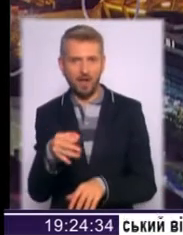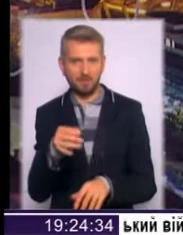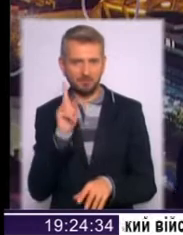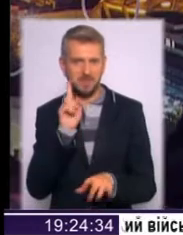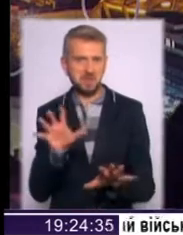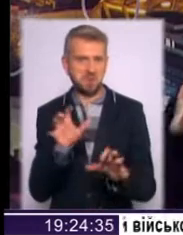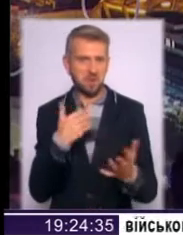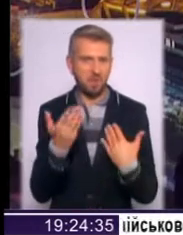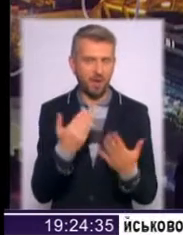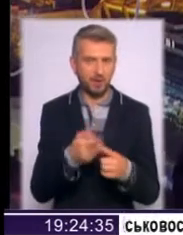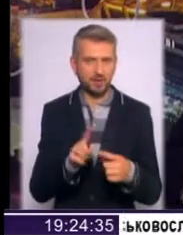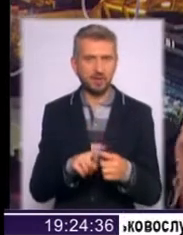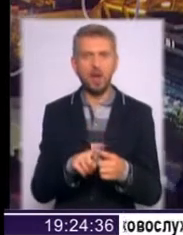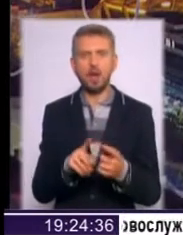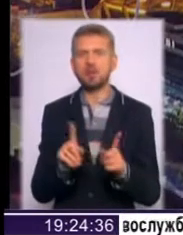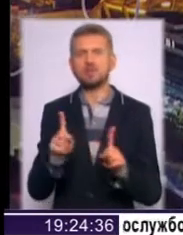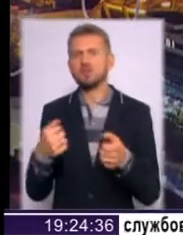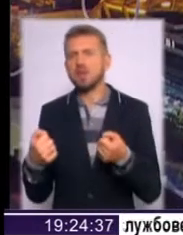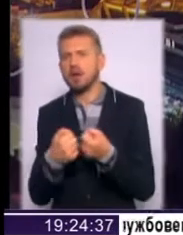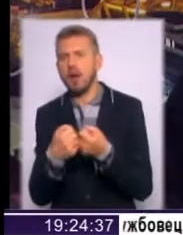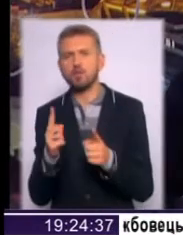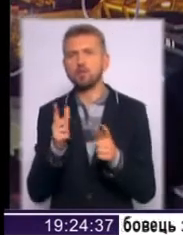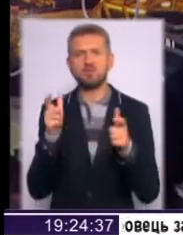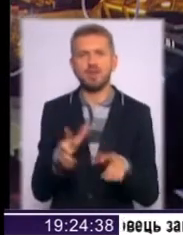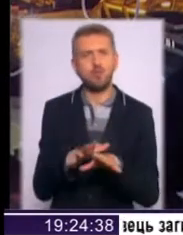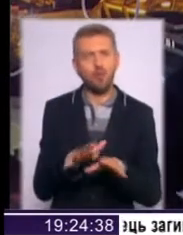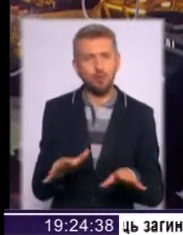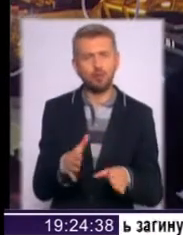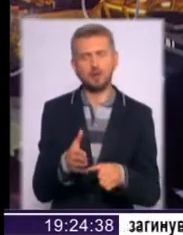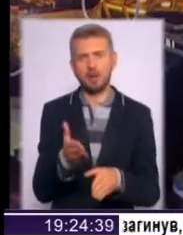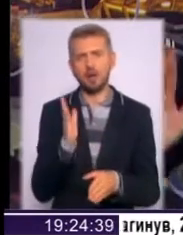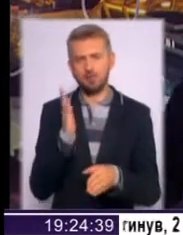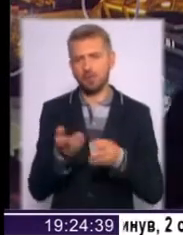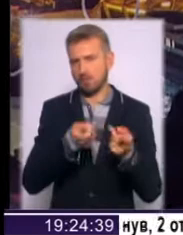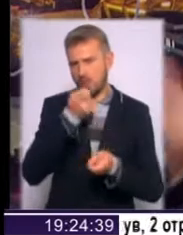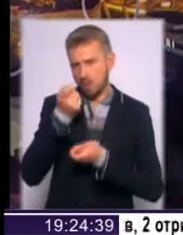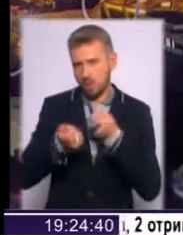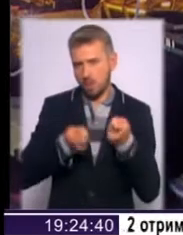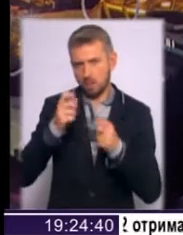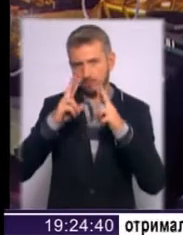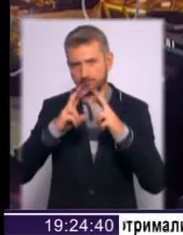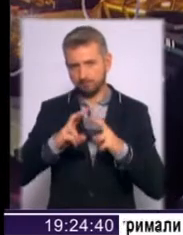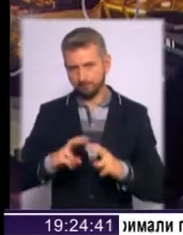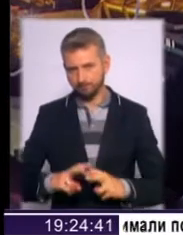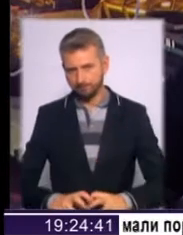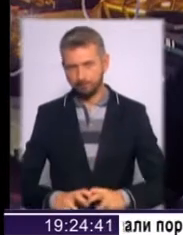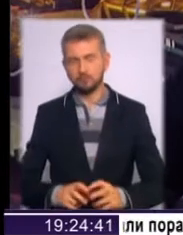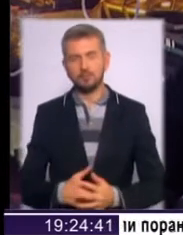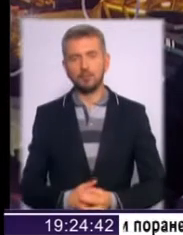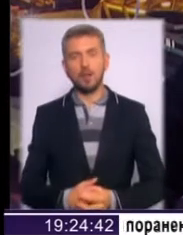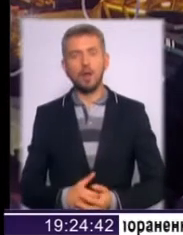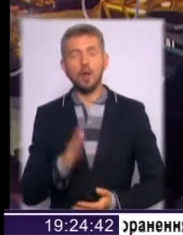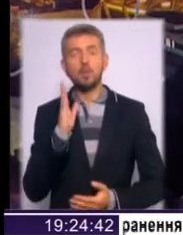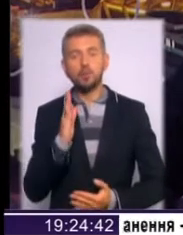чим стикаються, з чим не погоджуються. Максимально будемо отак от покроково, так би мовити, максимально покроково розбирати цей процес.